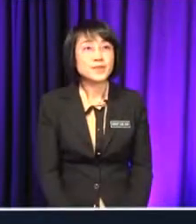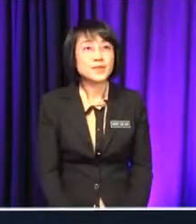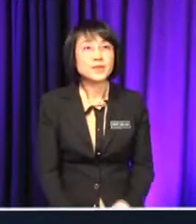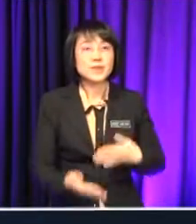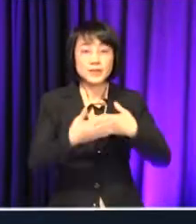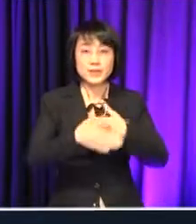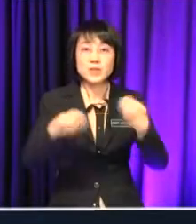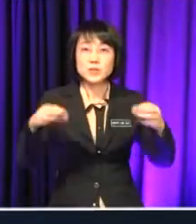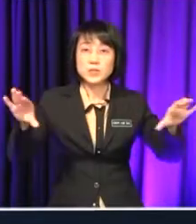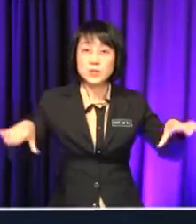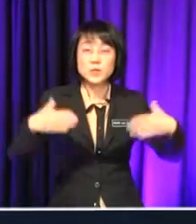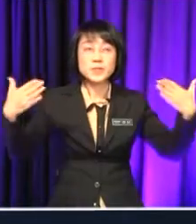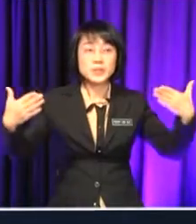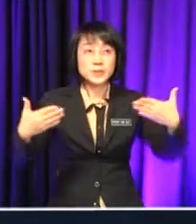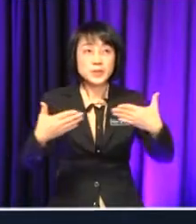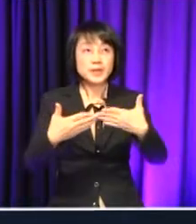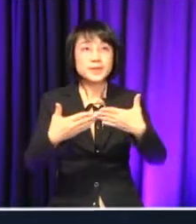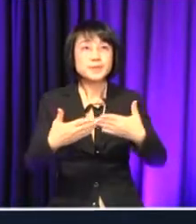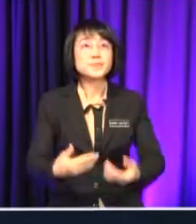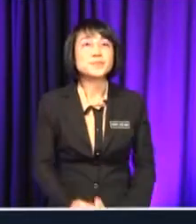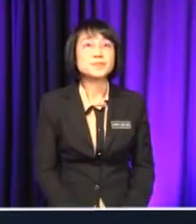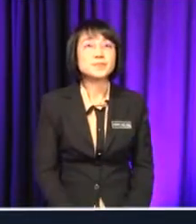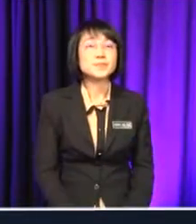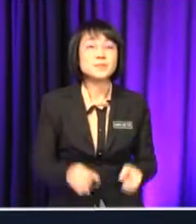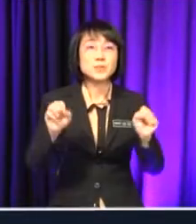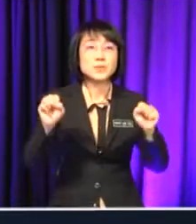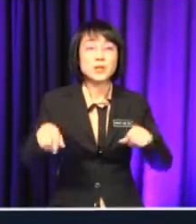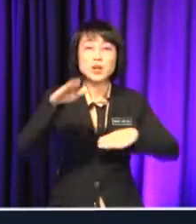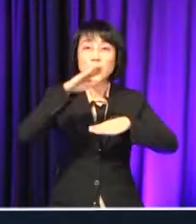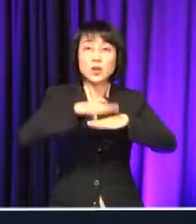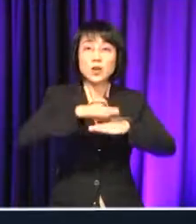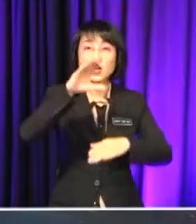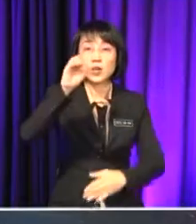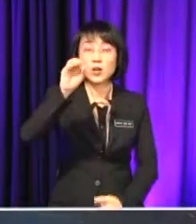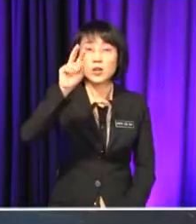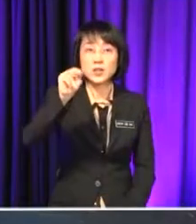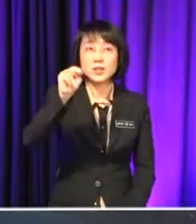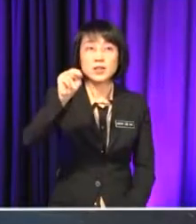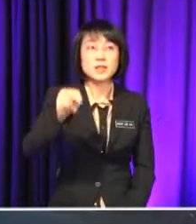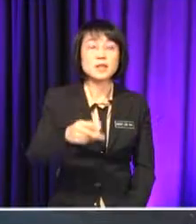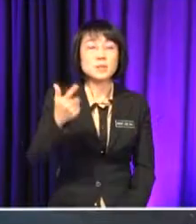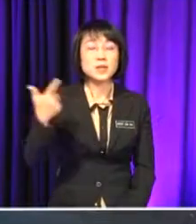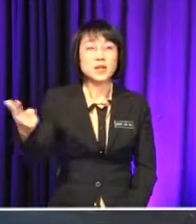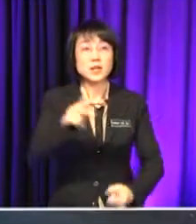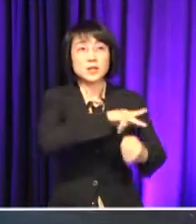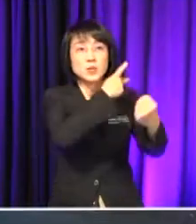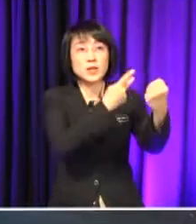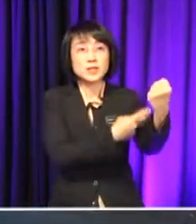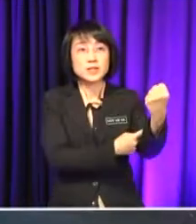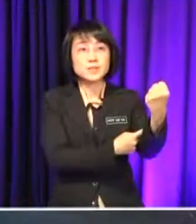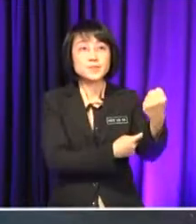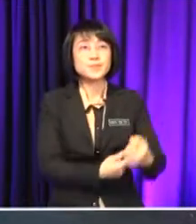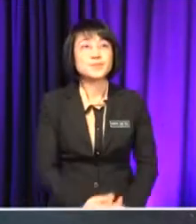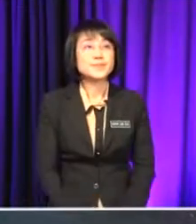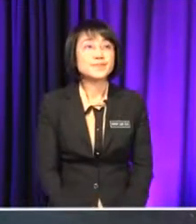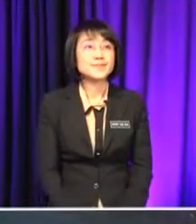buat penyambungan tersebut, kita boleh onkan bekalan kuasa. Saya cuba hidupkan, cikgu ya. Ya.